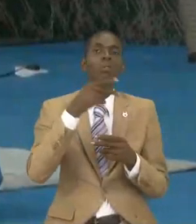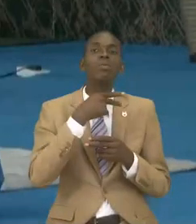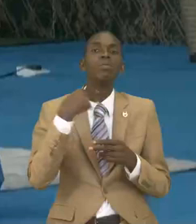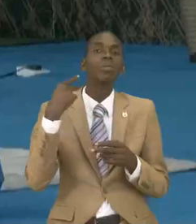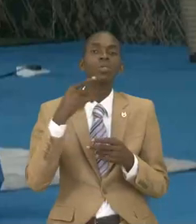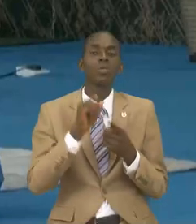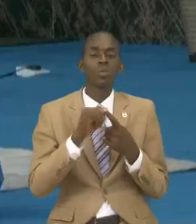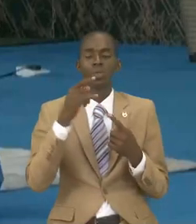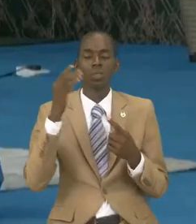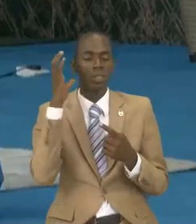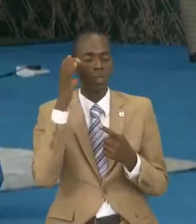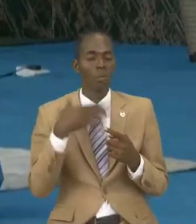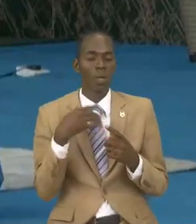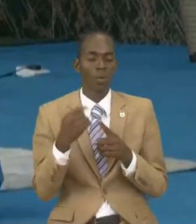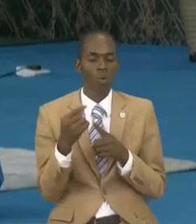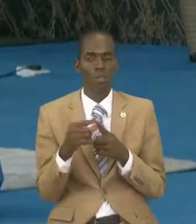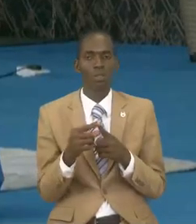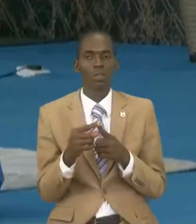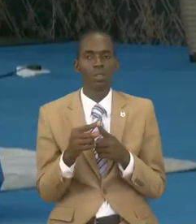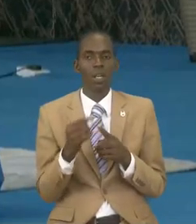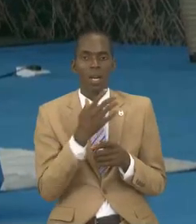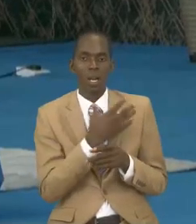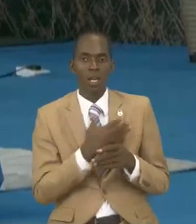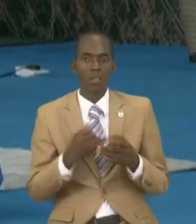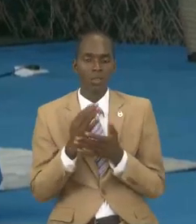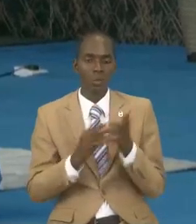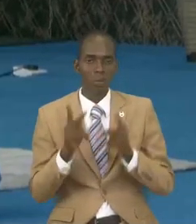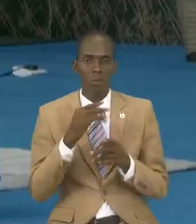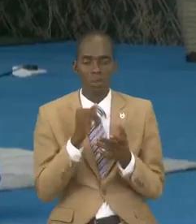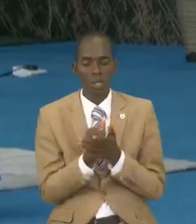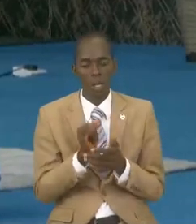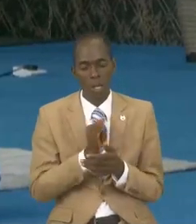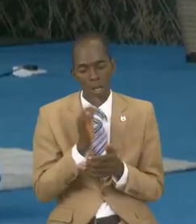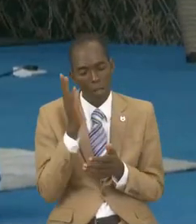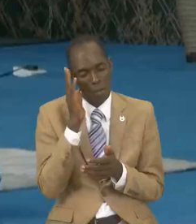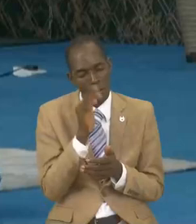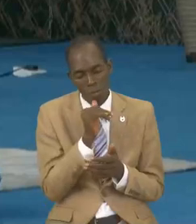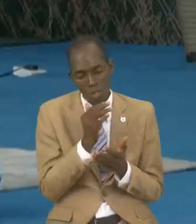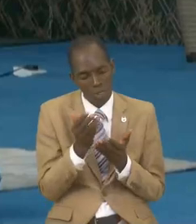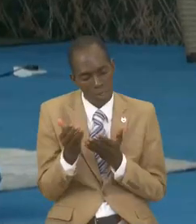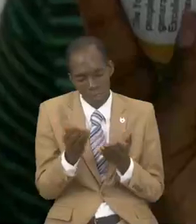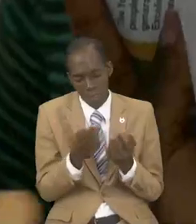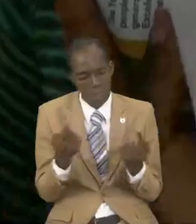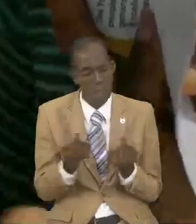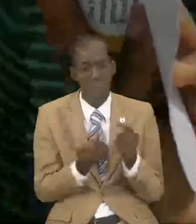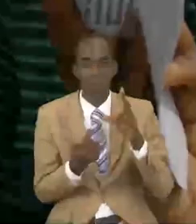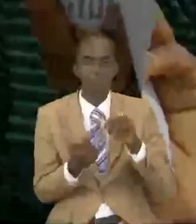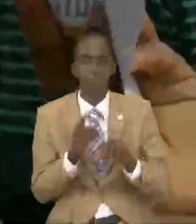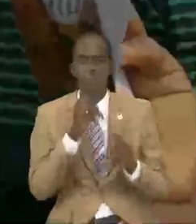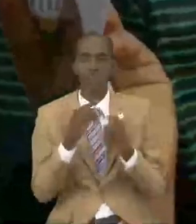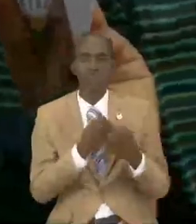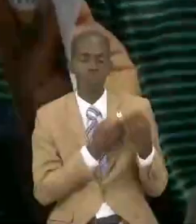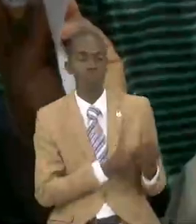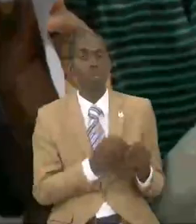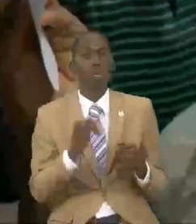l'entende. Que tu ne vas pas me servir. Alors le péché va venir m'attraper. Donc je vais dire que je ne vais pas te servir le péché. Je